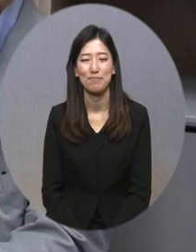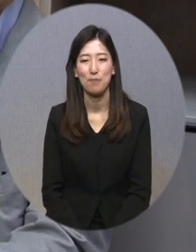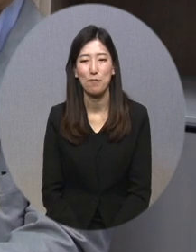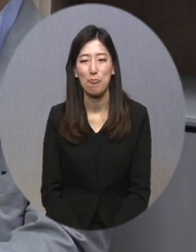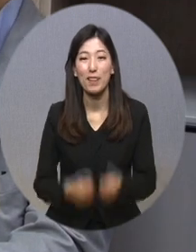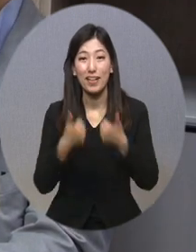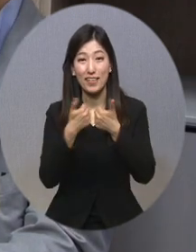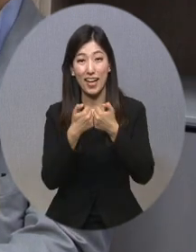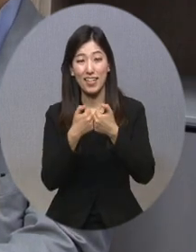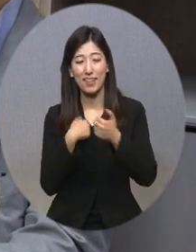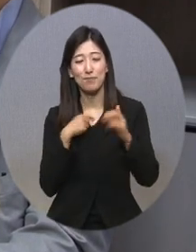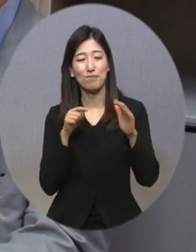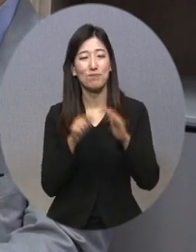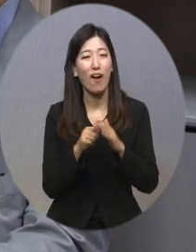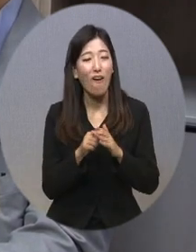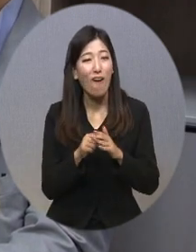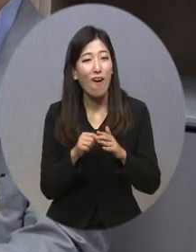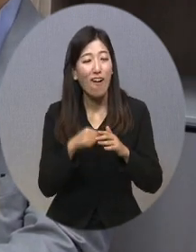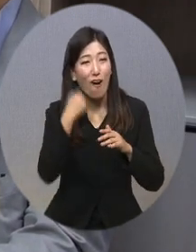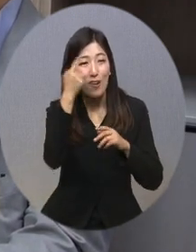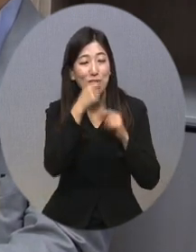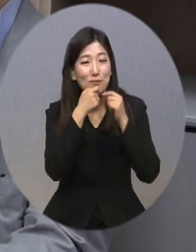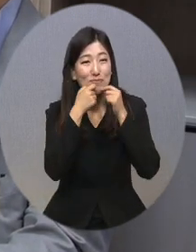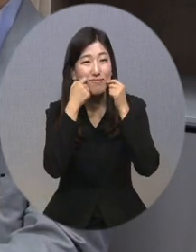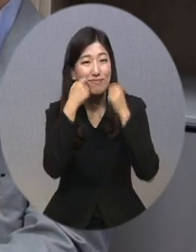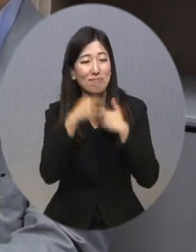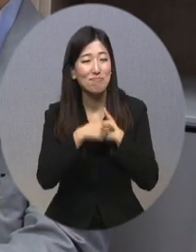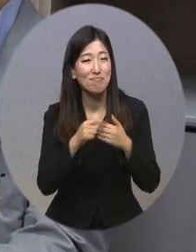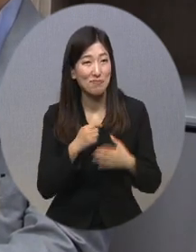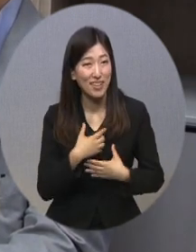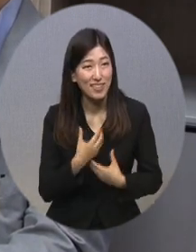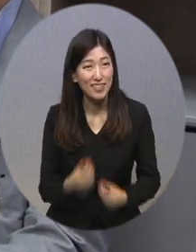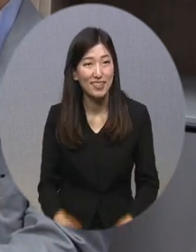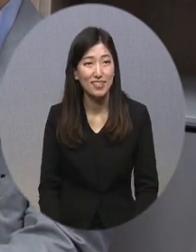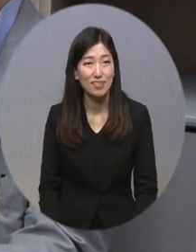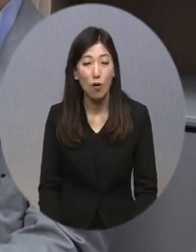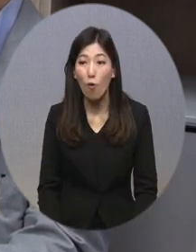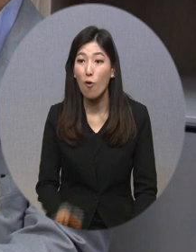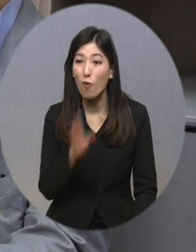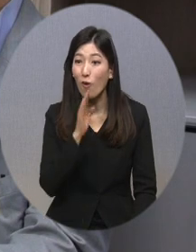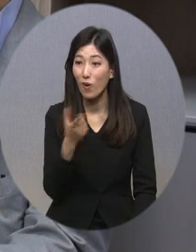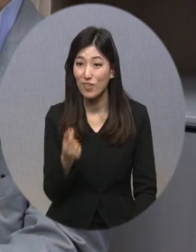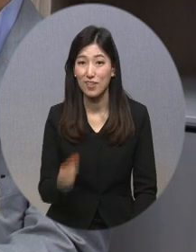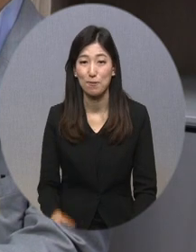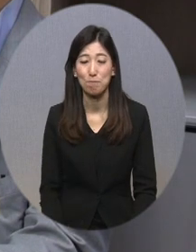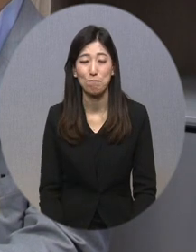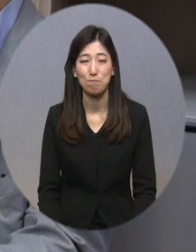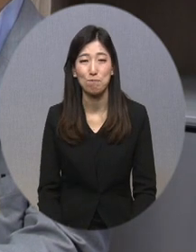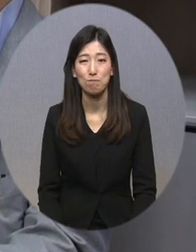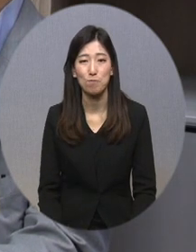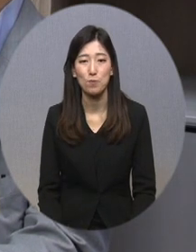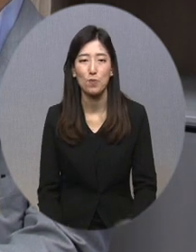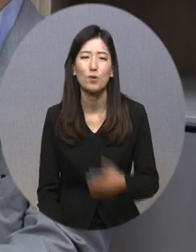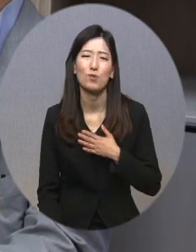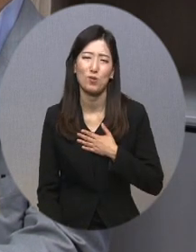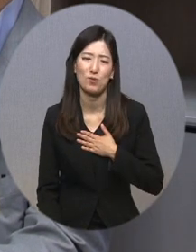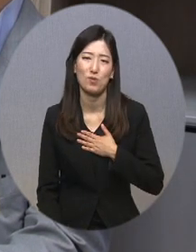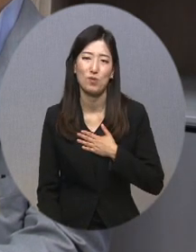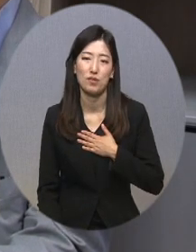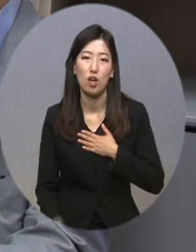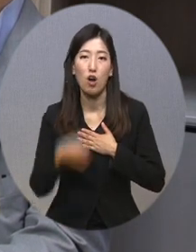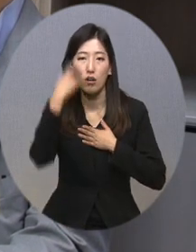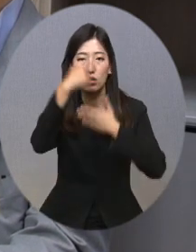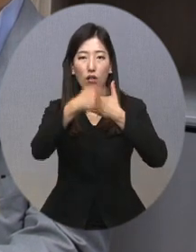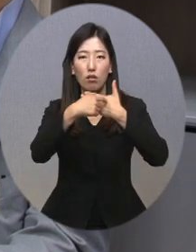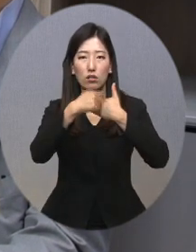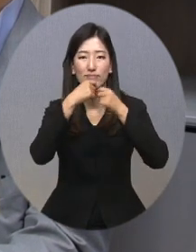상담하러 오면 굉장히 마음이 편해질 것 같아요. 그 얘기를 하시니까 또 생각이 나는데요. 저는 정말 마음까지 웃어야 된다고 생각을